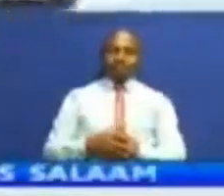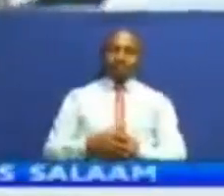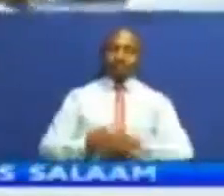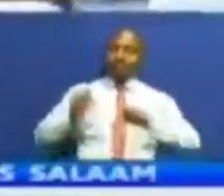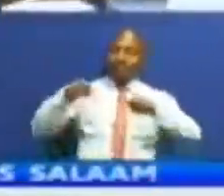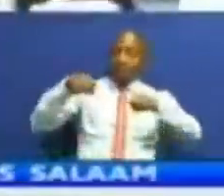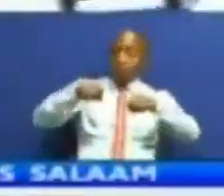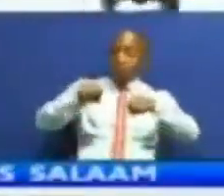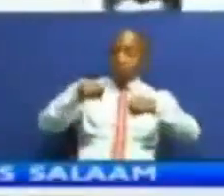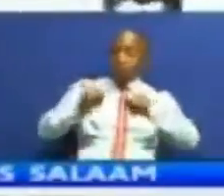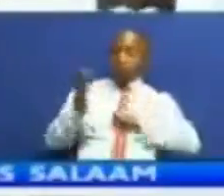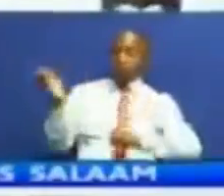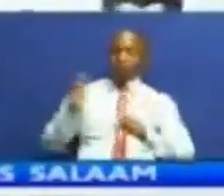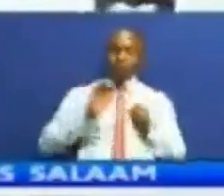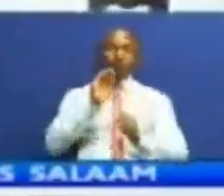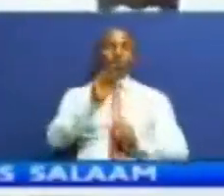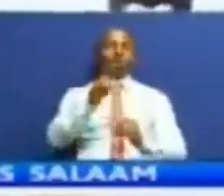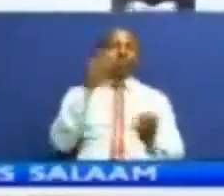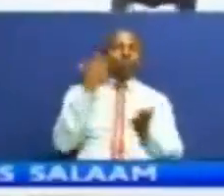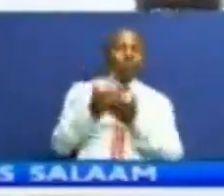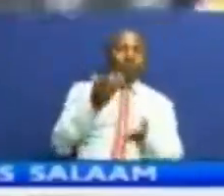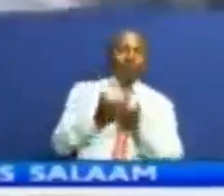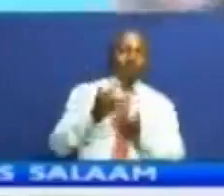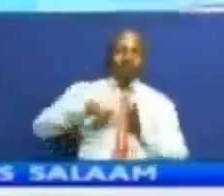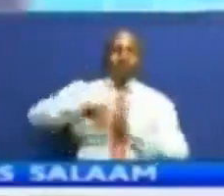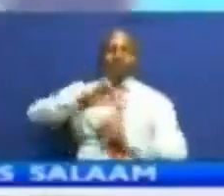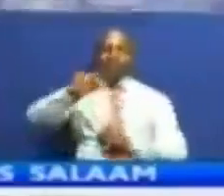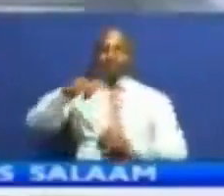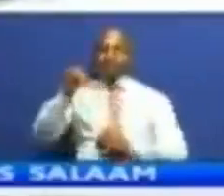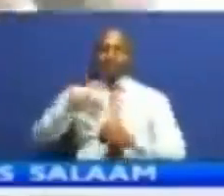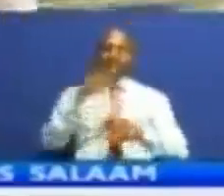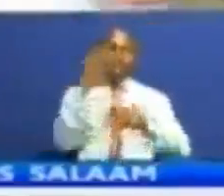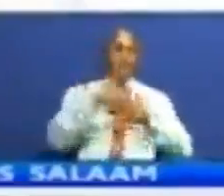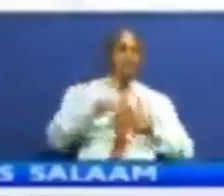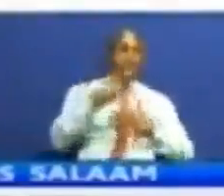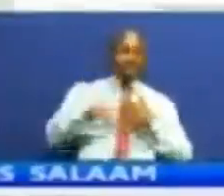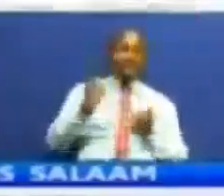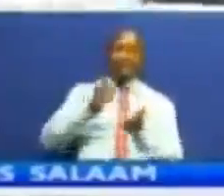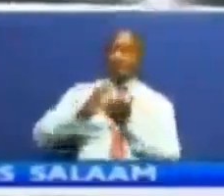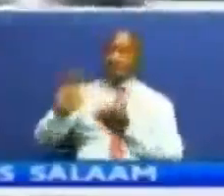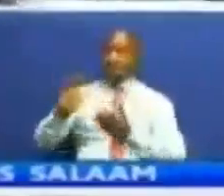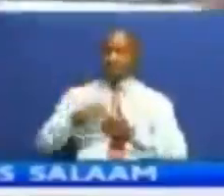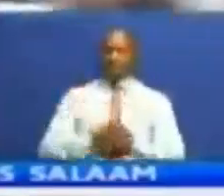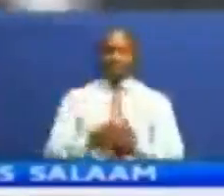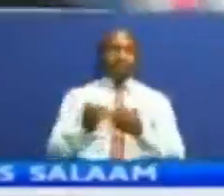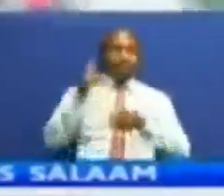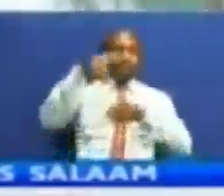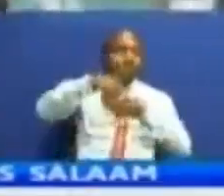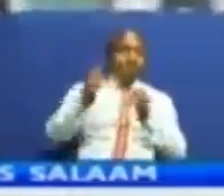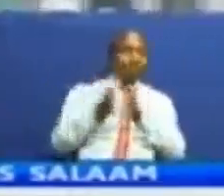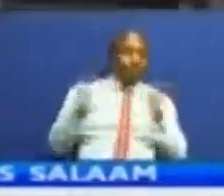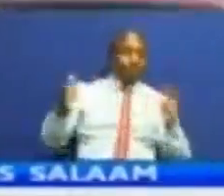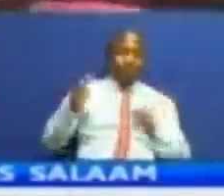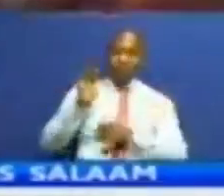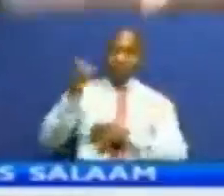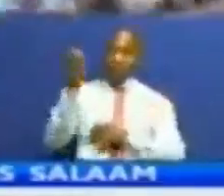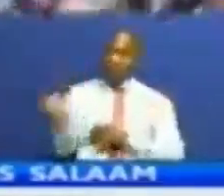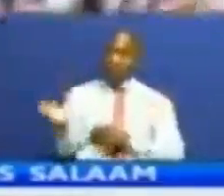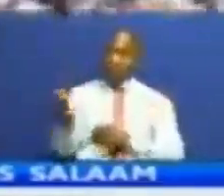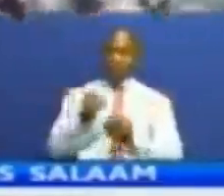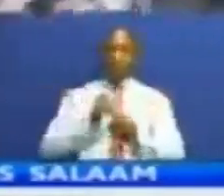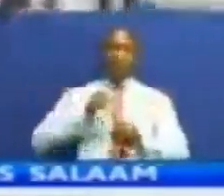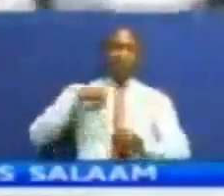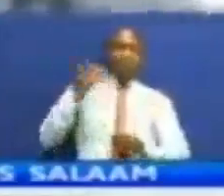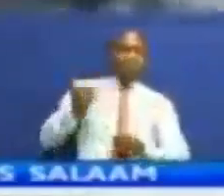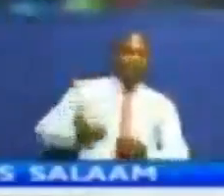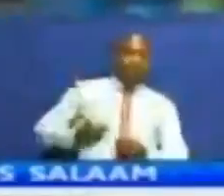Bodaboda ni moja ya usafiri wa haraka katika jiji la kibiashara la Dar es Salaam. Wateja wakubwa wa usafiri huu wanatajwa kuwa ni